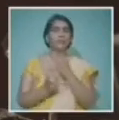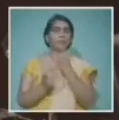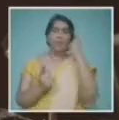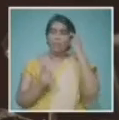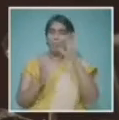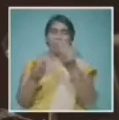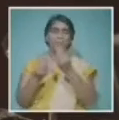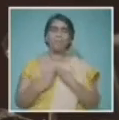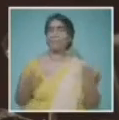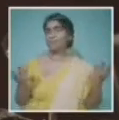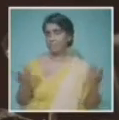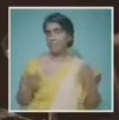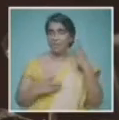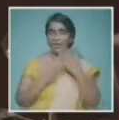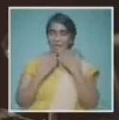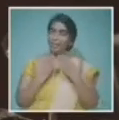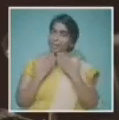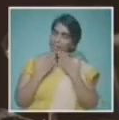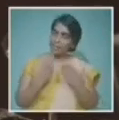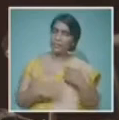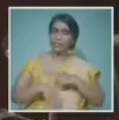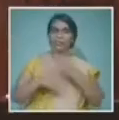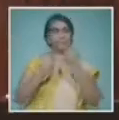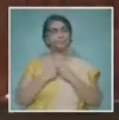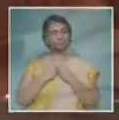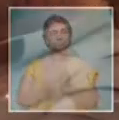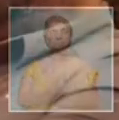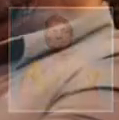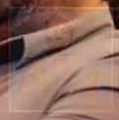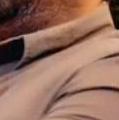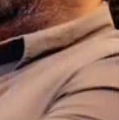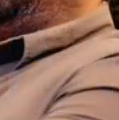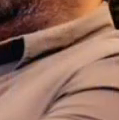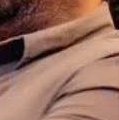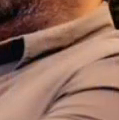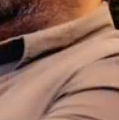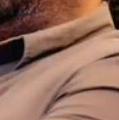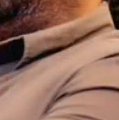බලාපොරොත්තු වෙන්න ඕනේ නැහැ ගරු නියෝජක තනතුරු බොහොම ස්තුතියි මේ අවස්ථාව ලබා දුන්නා බොහොම ස්තුතියි ඔබතුමාට ගරු